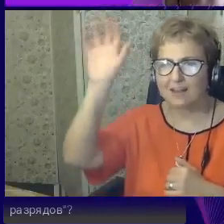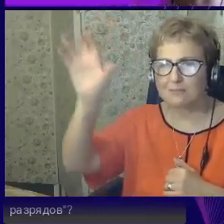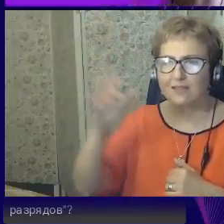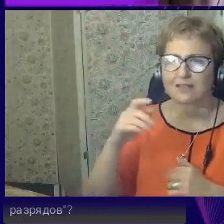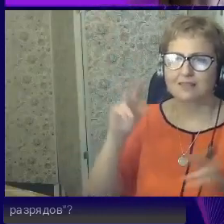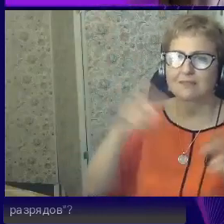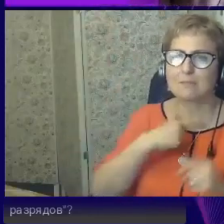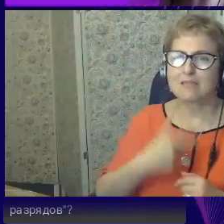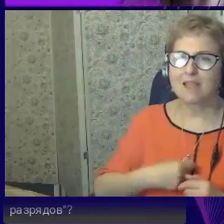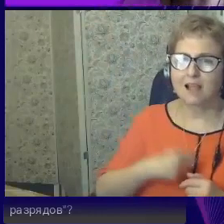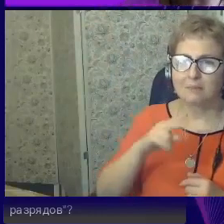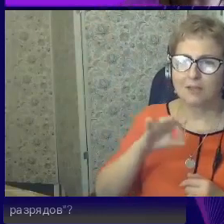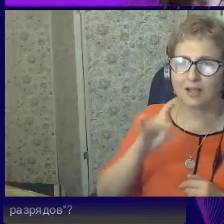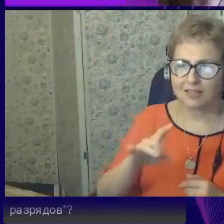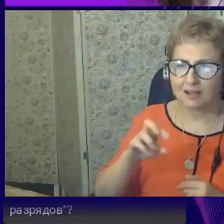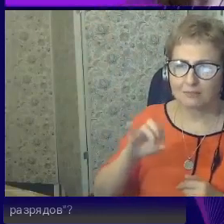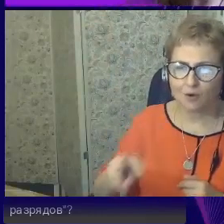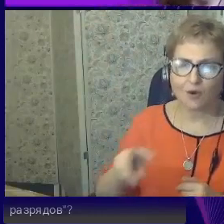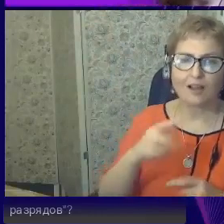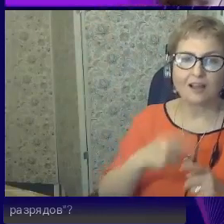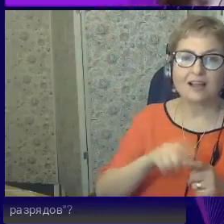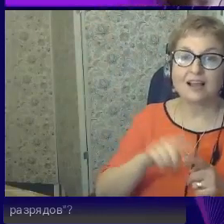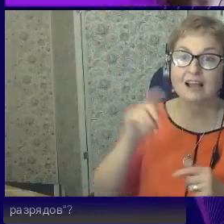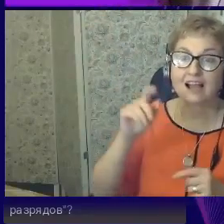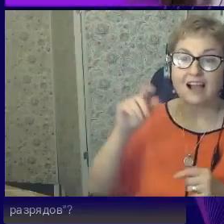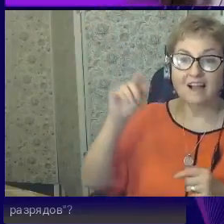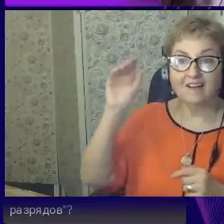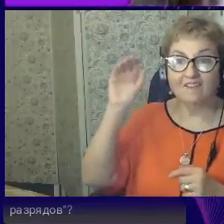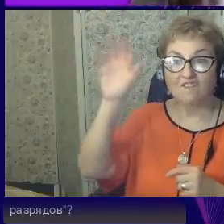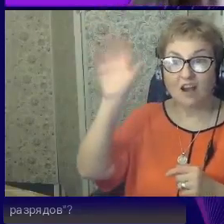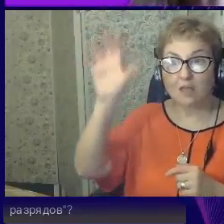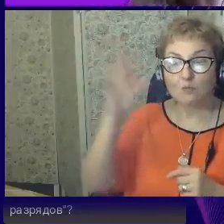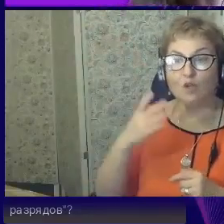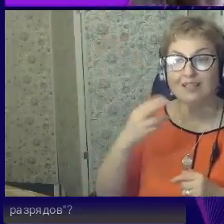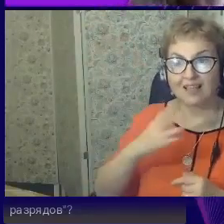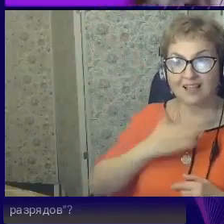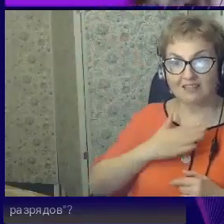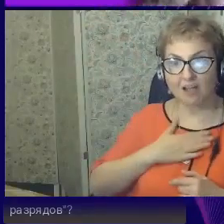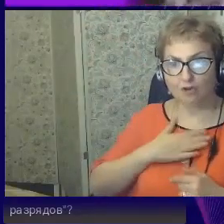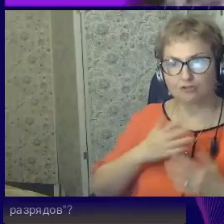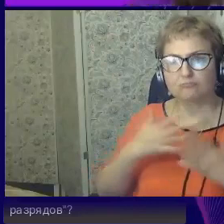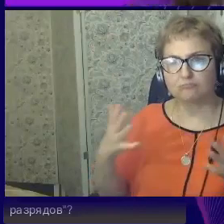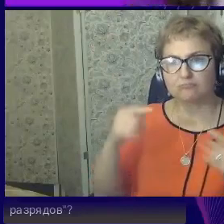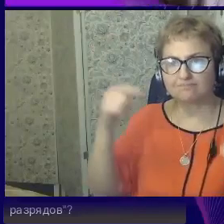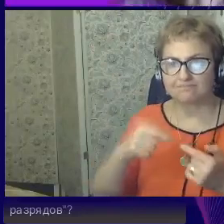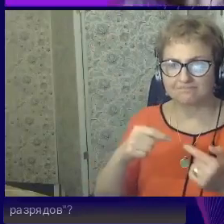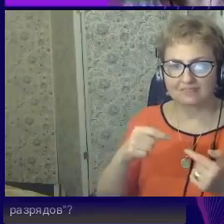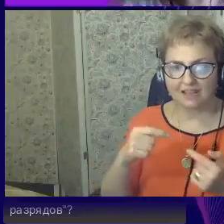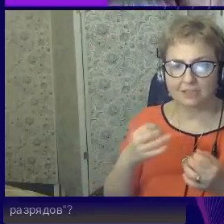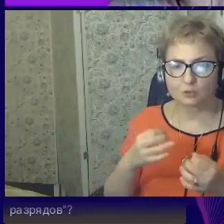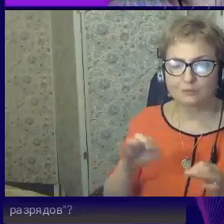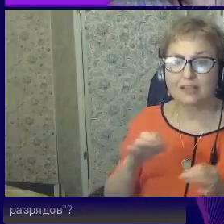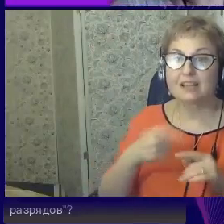тому подобные вещи. Вот волейбол среди массовых видов спорта для наших наиболее доступен. Вот. То есть